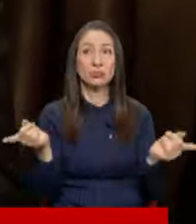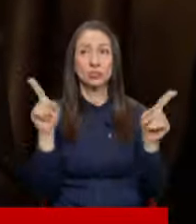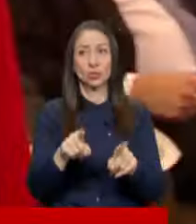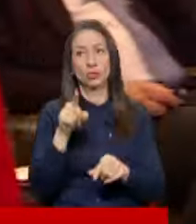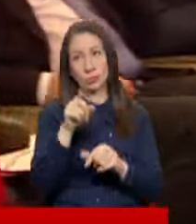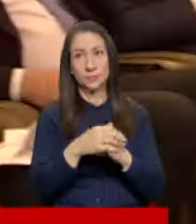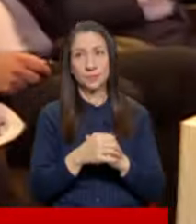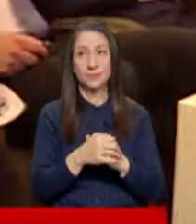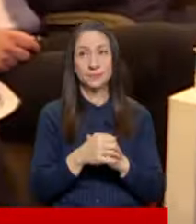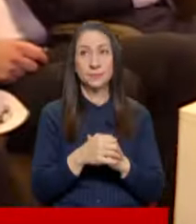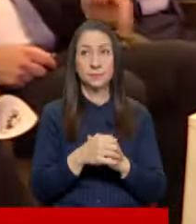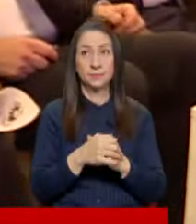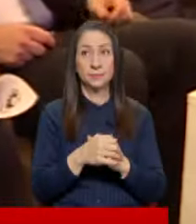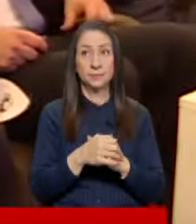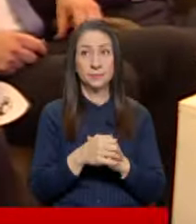araya